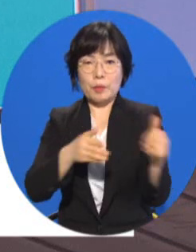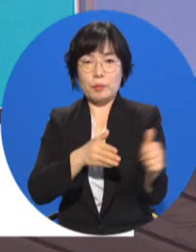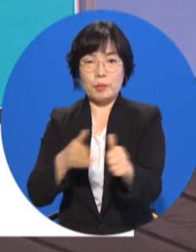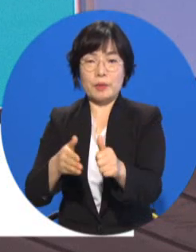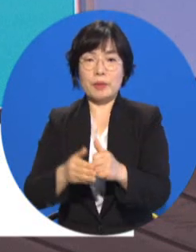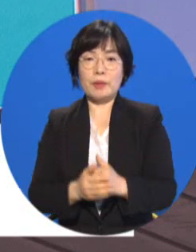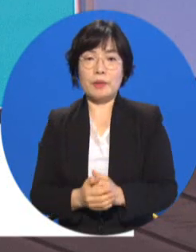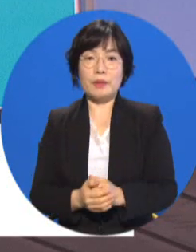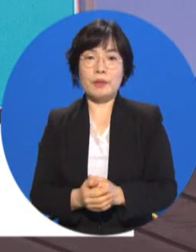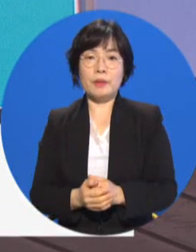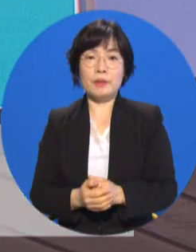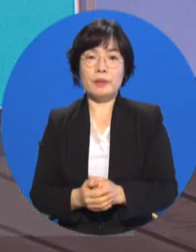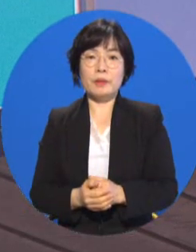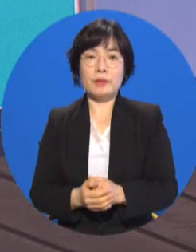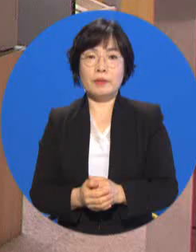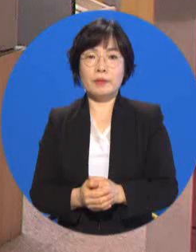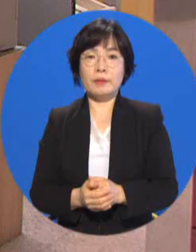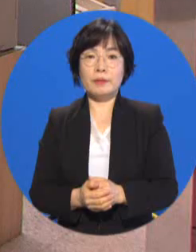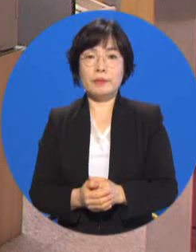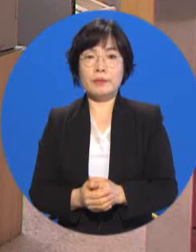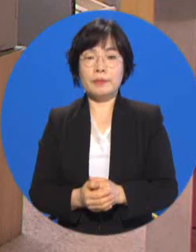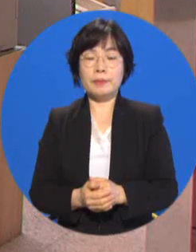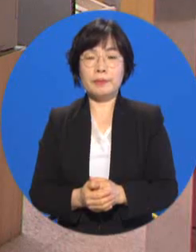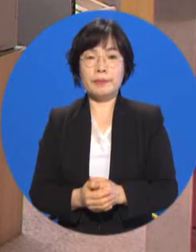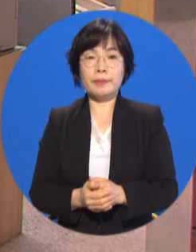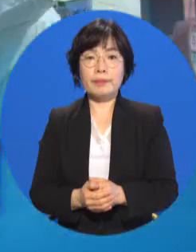것을 당부했습니다.